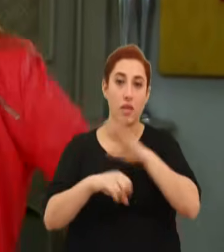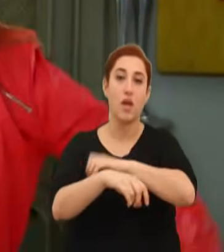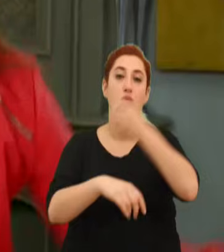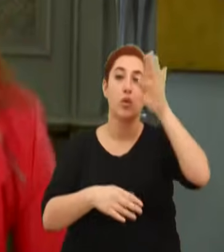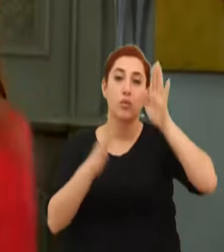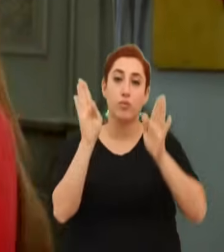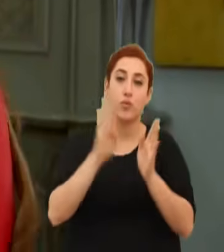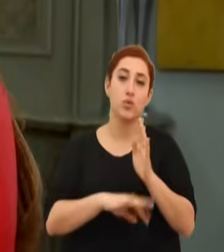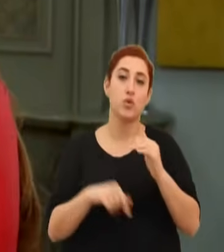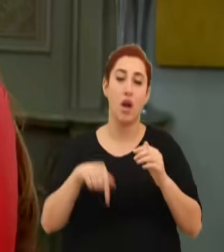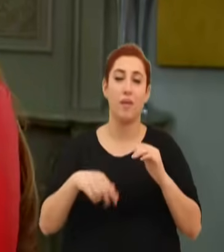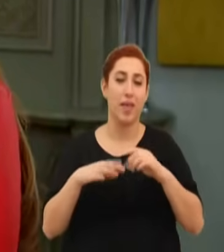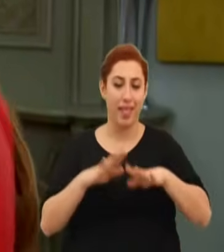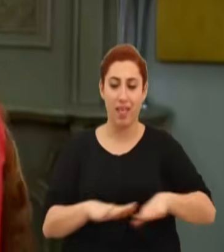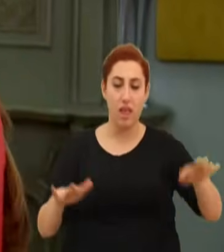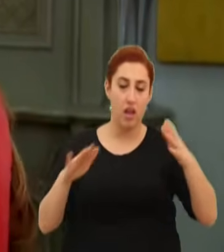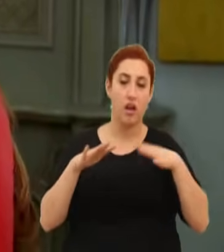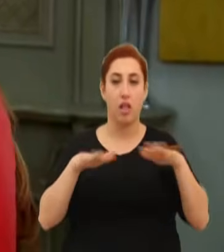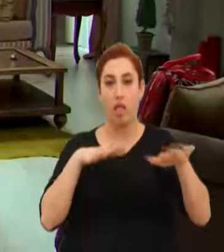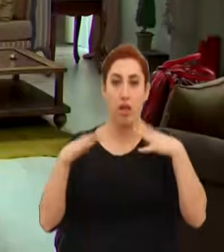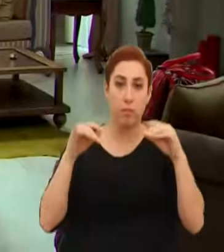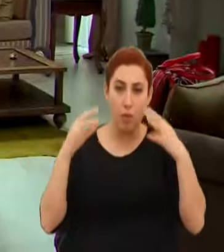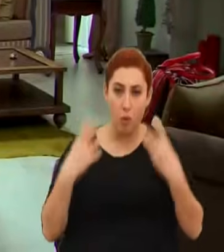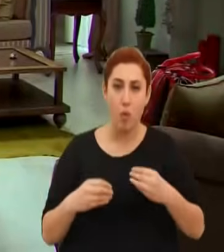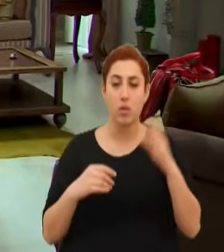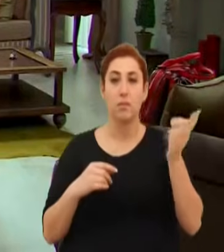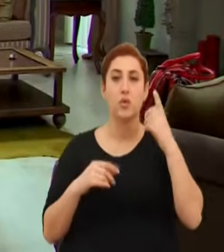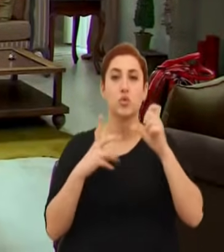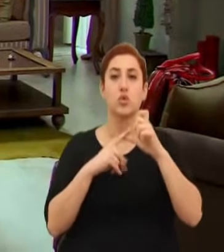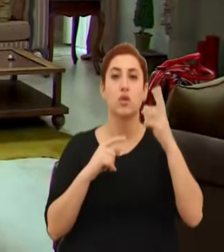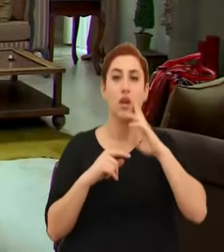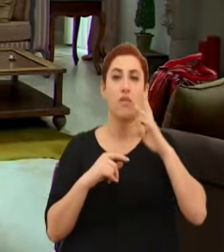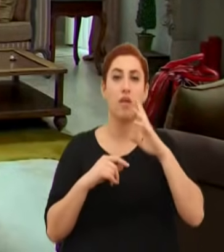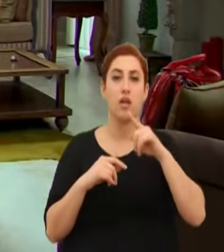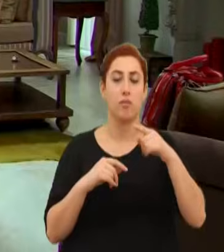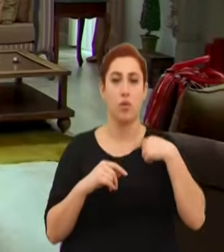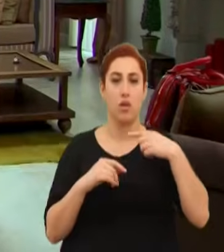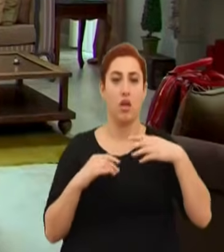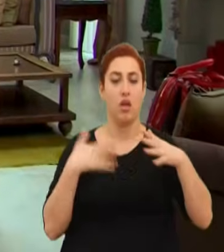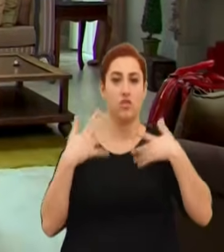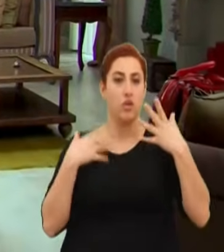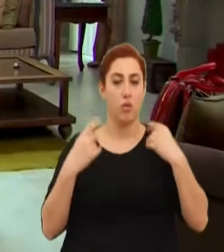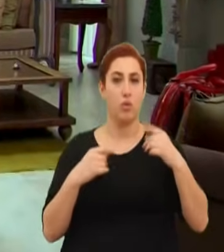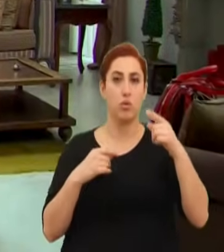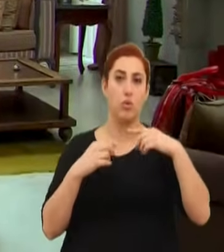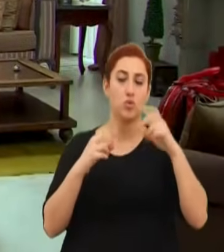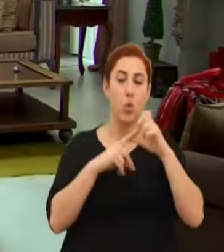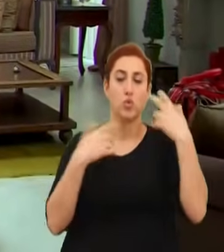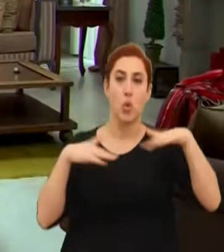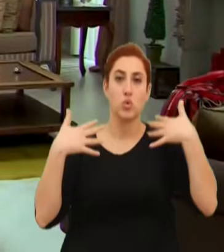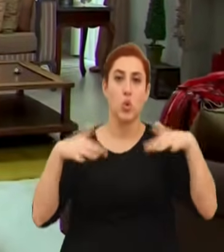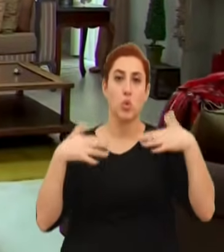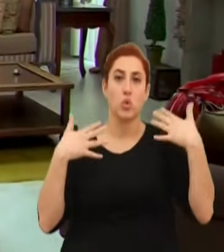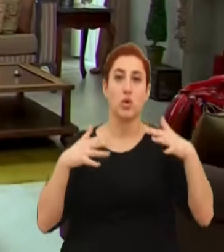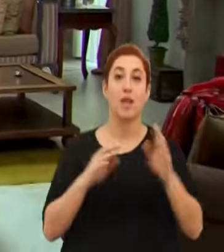Tansiyonum düştü. Ayağımın altından yer böyle fışık diye kaydı. Hatta bir ara Şükrü Efendi böyle buruğunu açtı gibi oldu. Heyecanım, öleceğim. Şok üstüne şok, şok üstüne